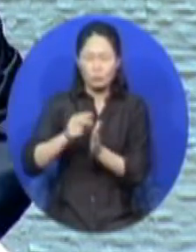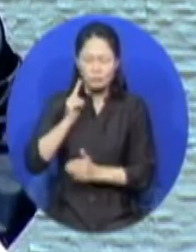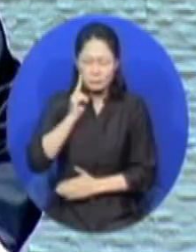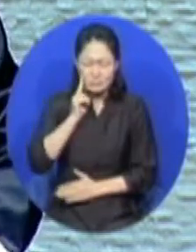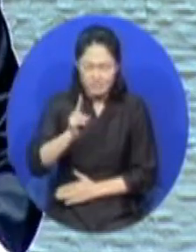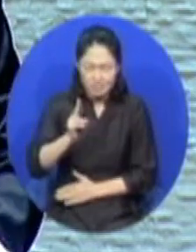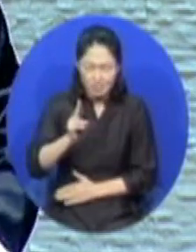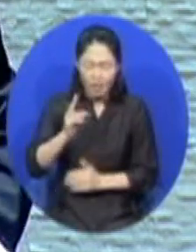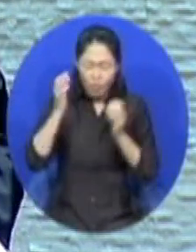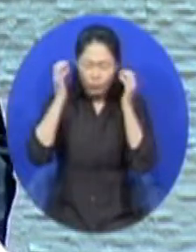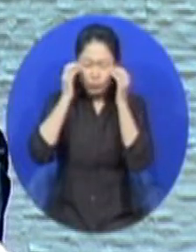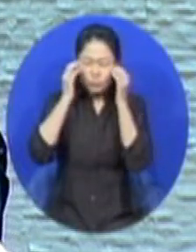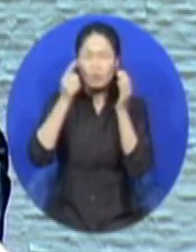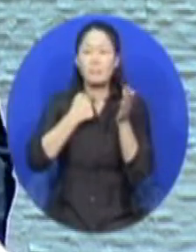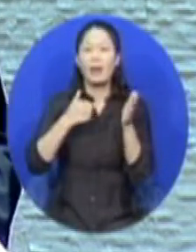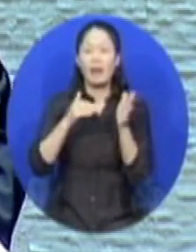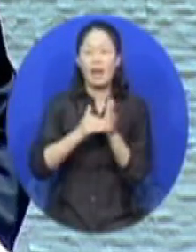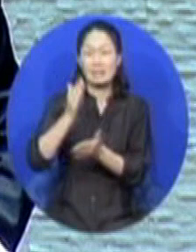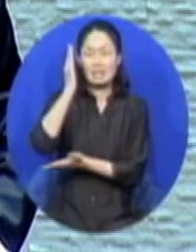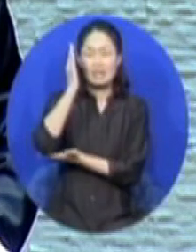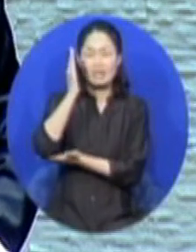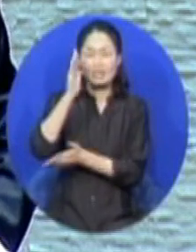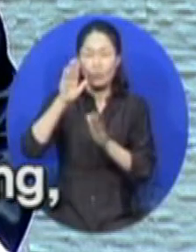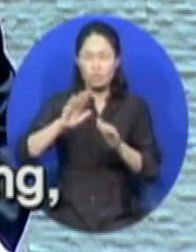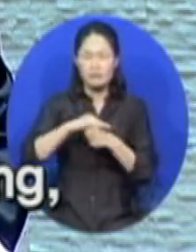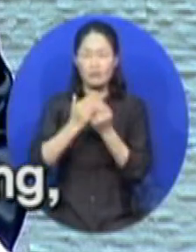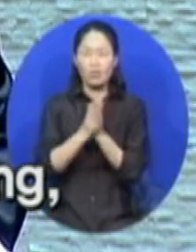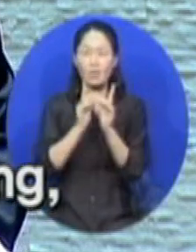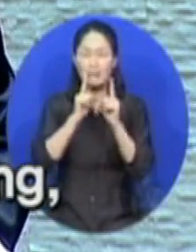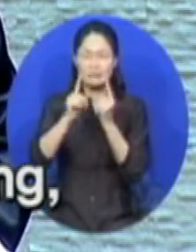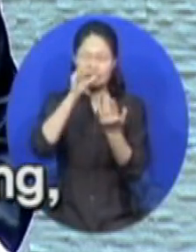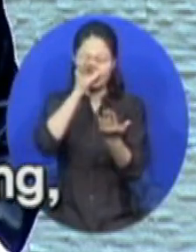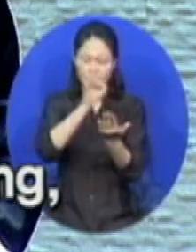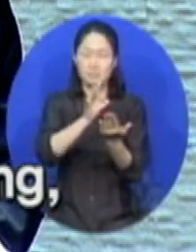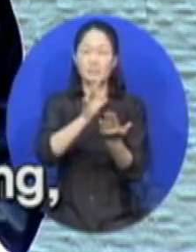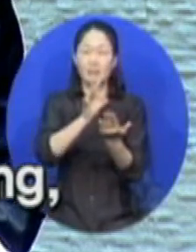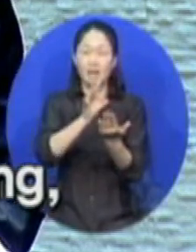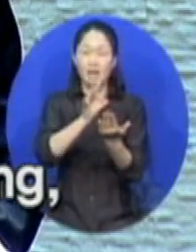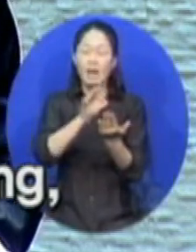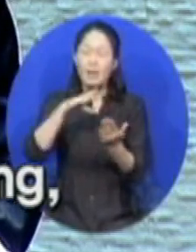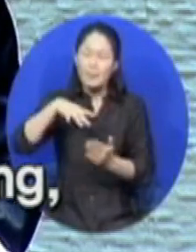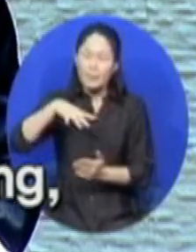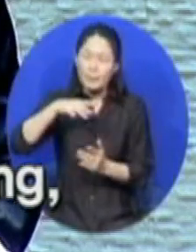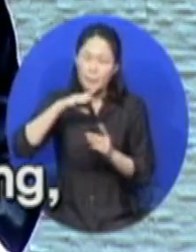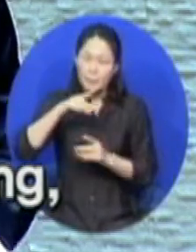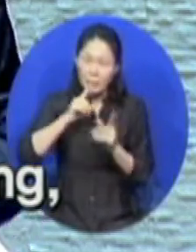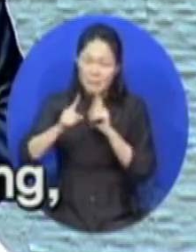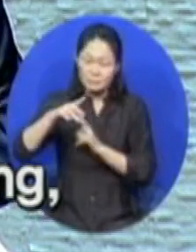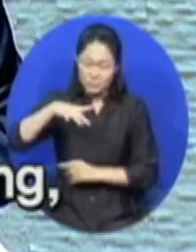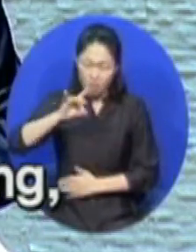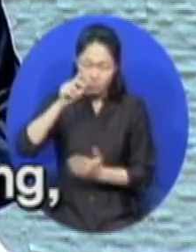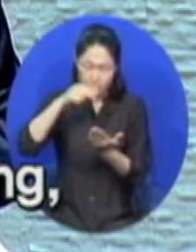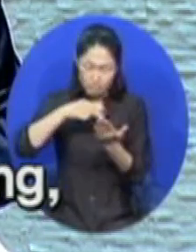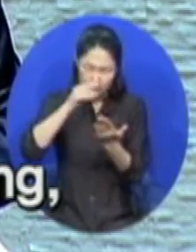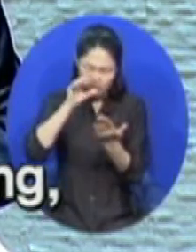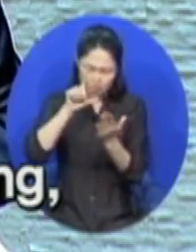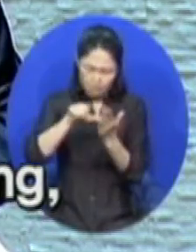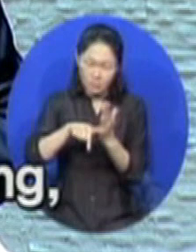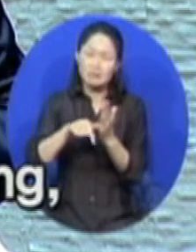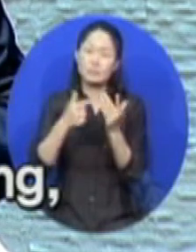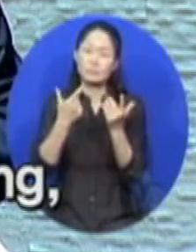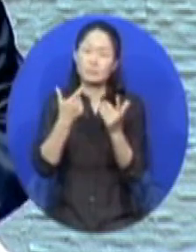이야기가 오늘 본문의 나옵니다 말씀을 처음에 읽을 때는 그렇지 않았는데 말씀을 묵상 하다가